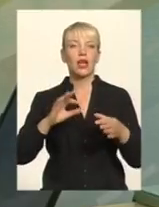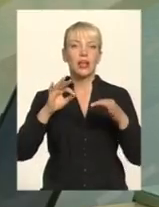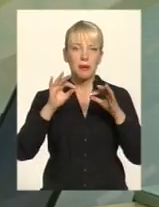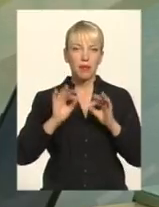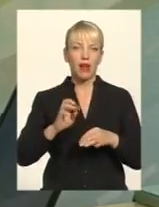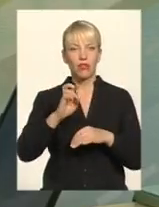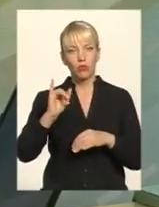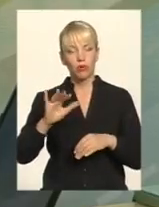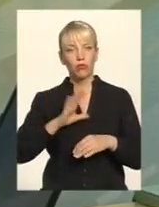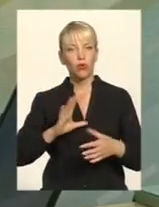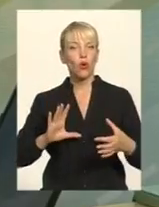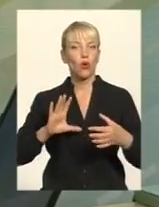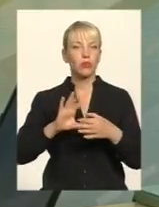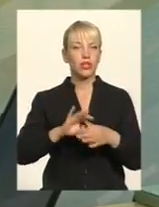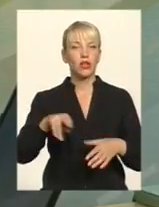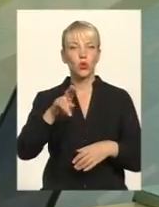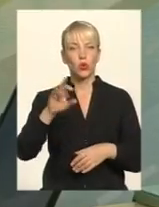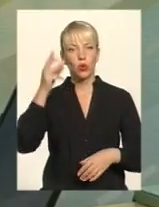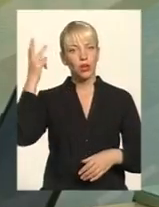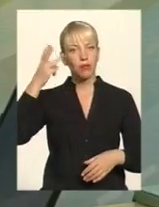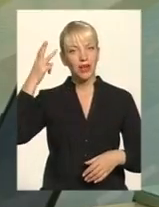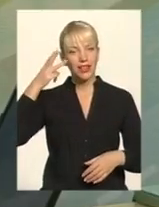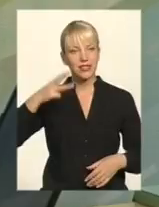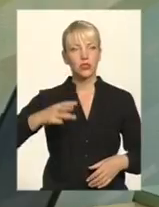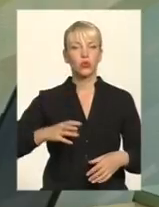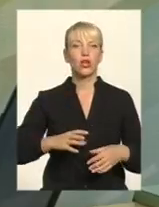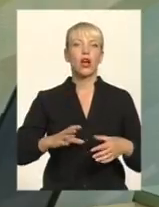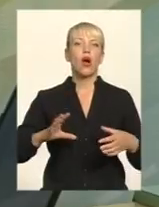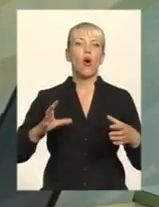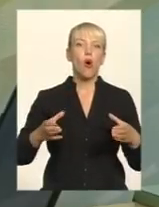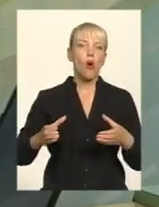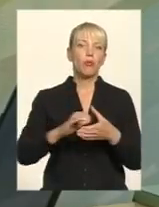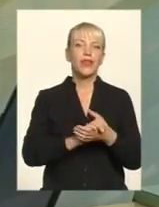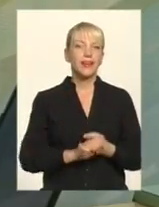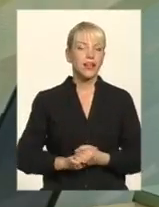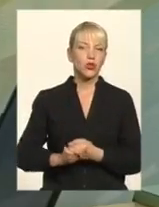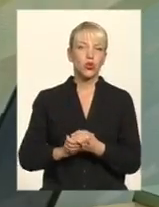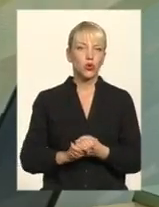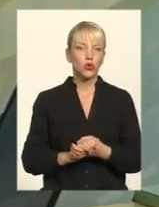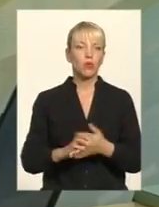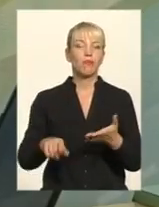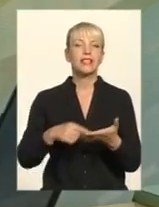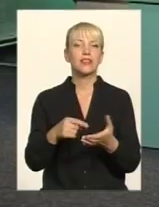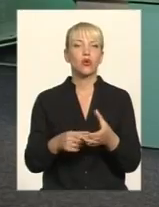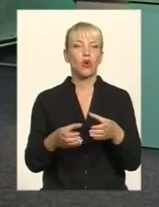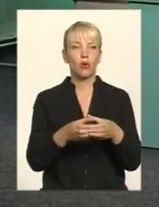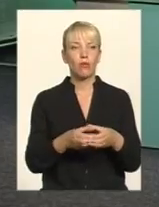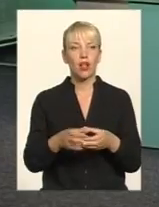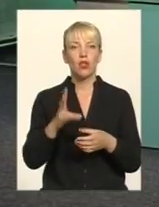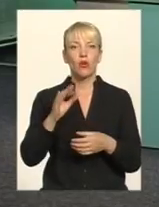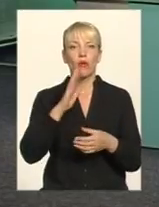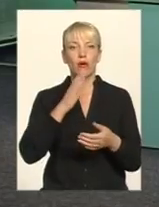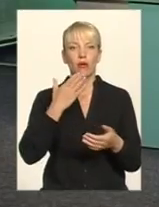правильно було їм би об'єднатися до Хмельницької об'єднаної міської громади. Мають свої заправки,